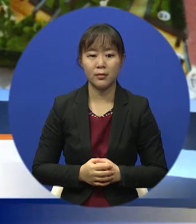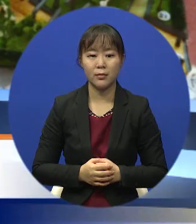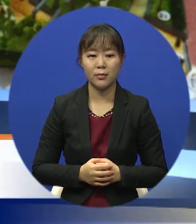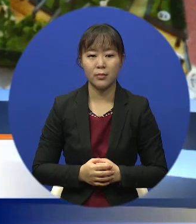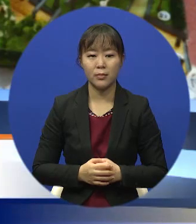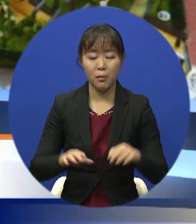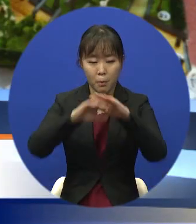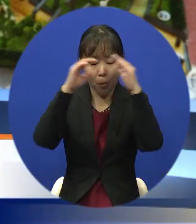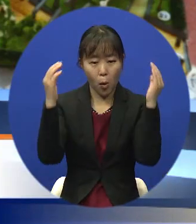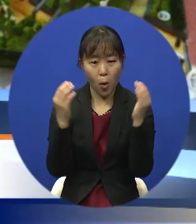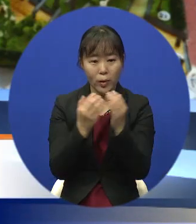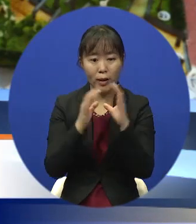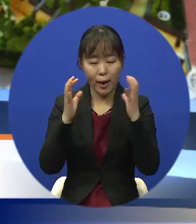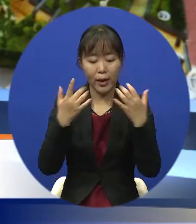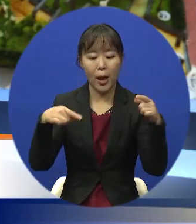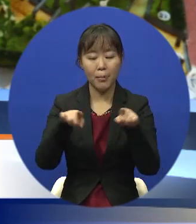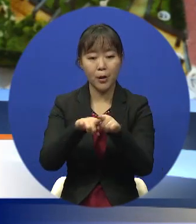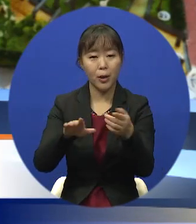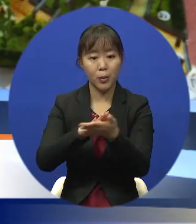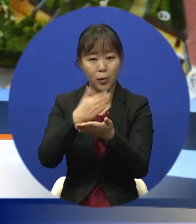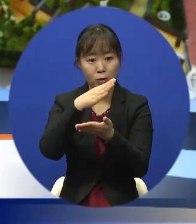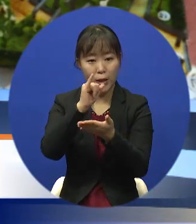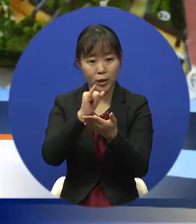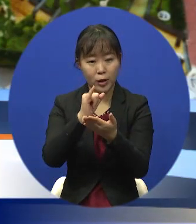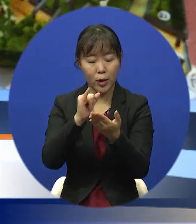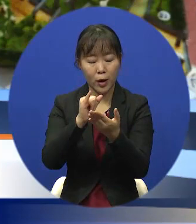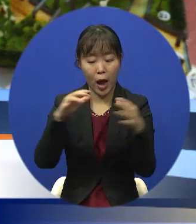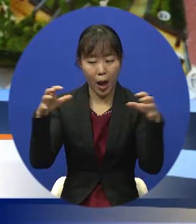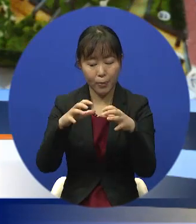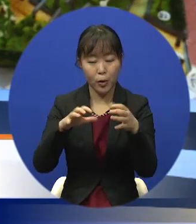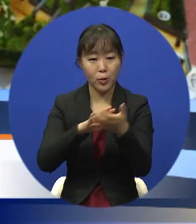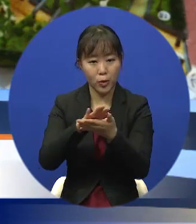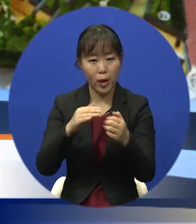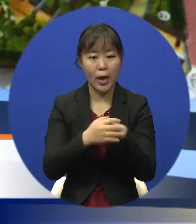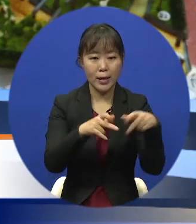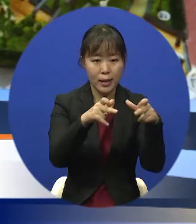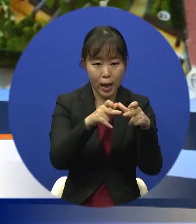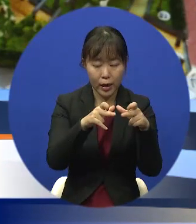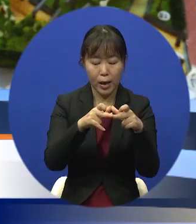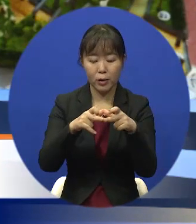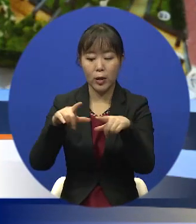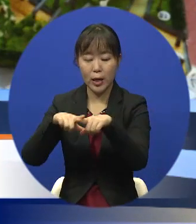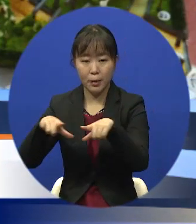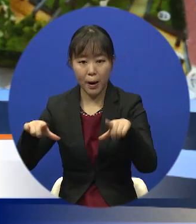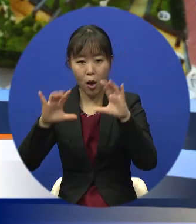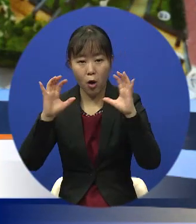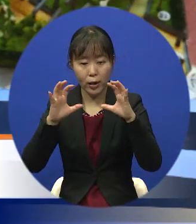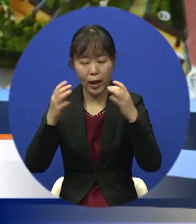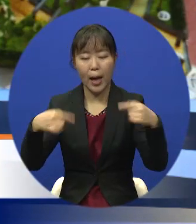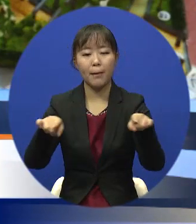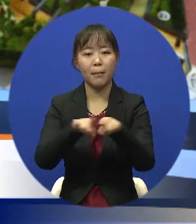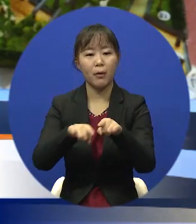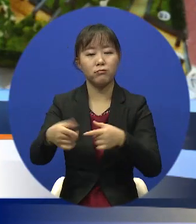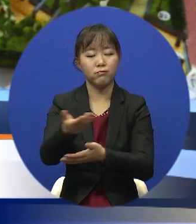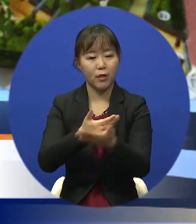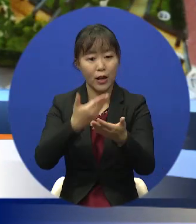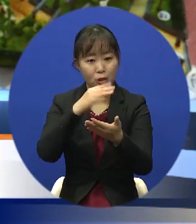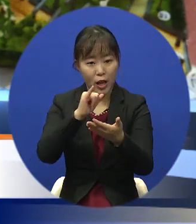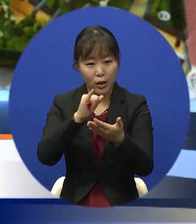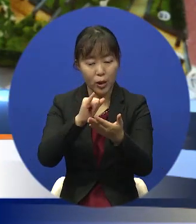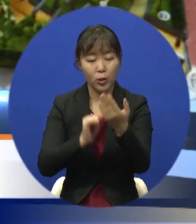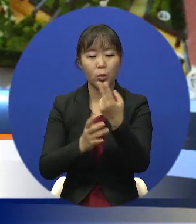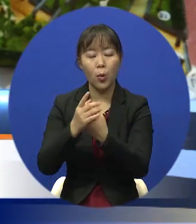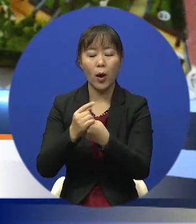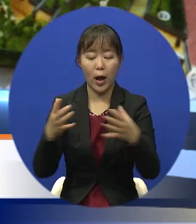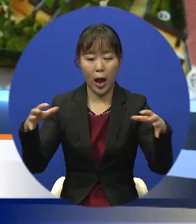모든 아이들이 함께 뛰어놀 수 있는 통합 놀이터. 장애 어린이와 비장애 어린이가 어울려 즐길 수 있도록 만든 통합 놀이터